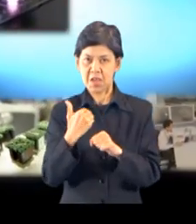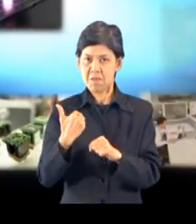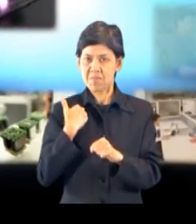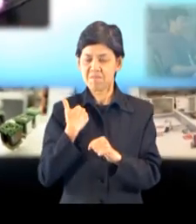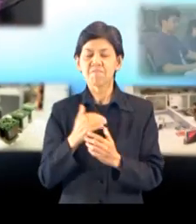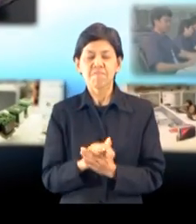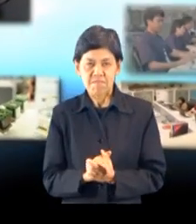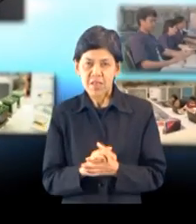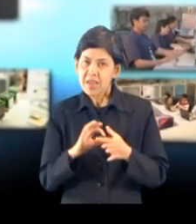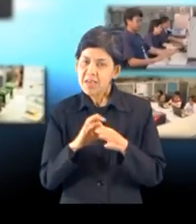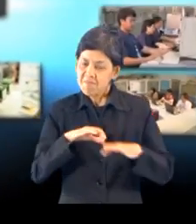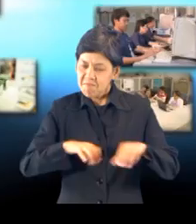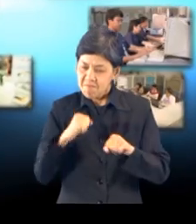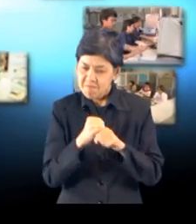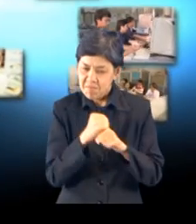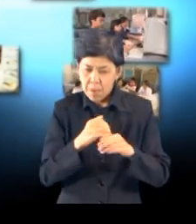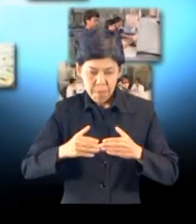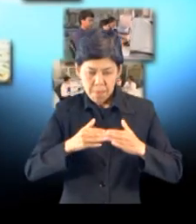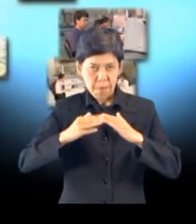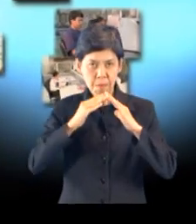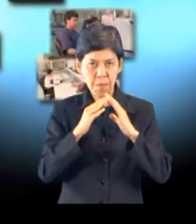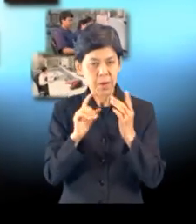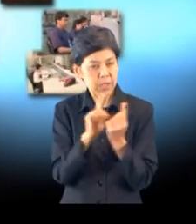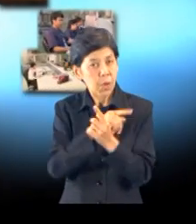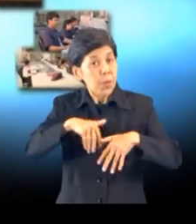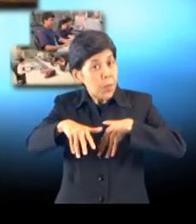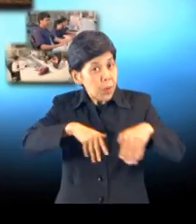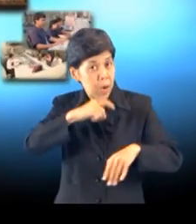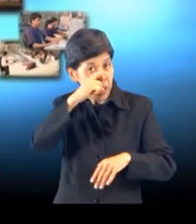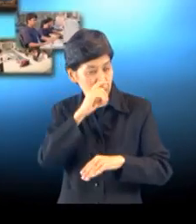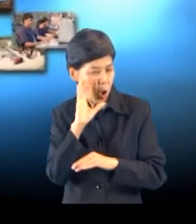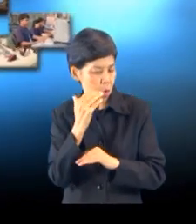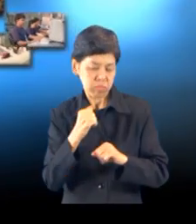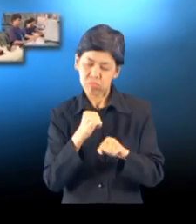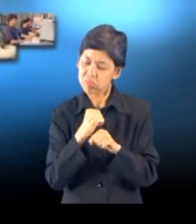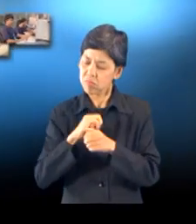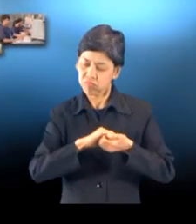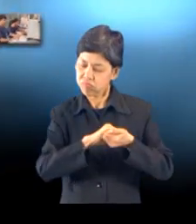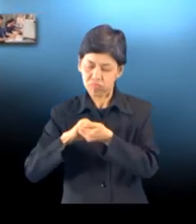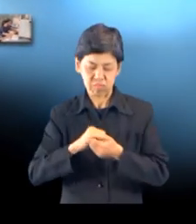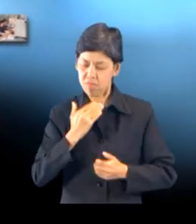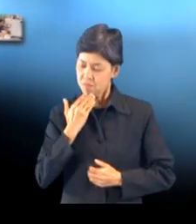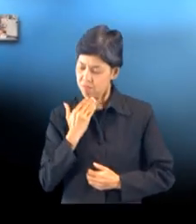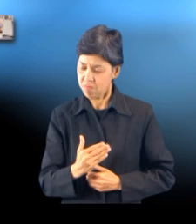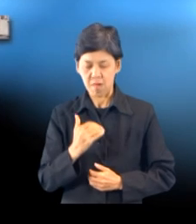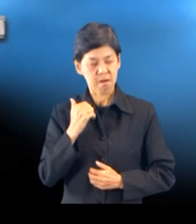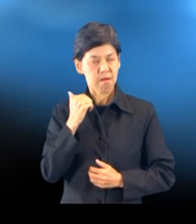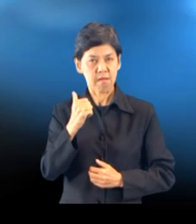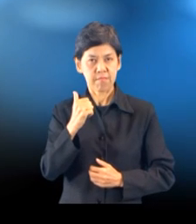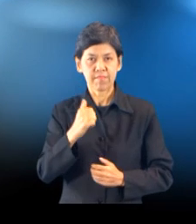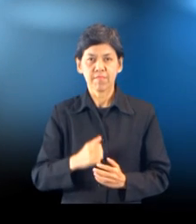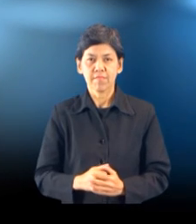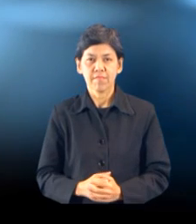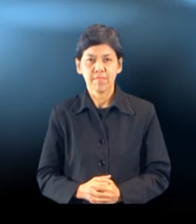และเสริมสร้างความมั่นคงความเข้มแข็งให้สังคมและชุมชนต่อไปอย่างไม่หยุดยั้ง